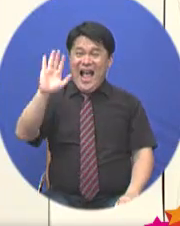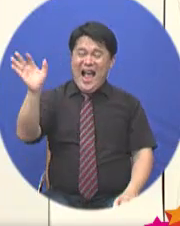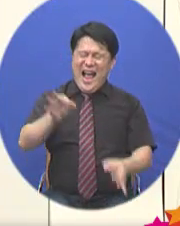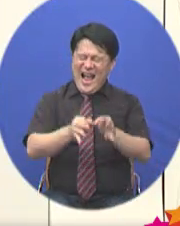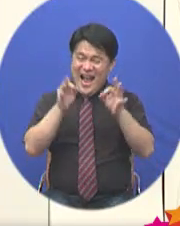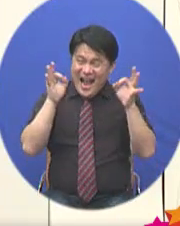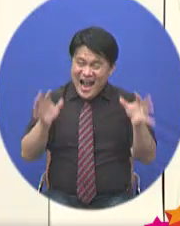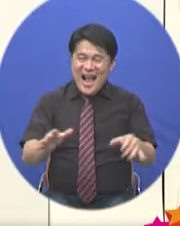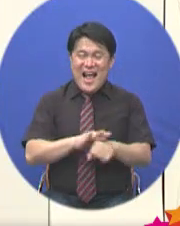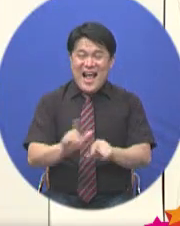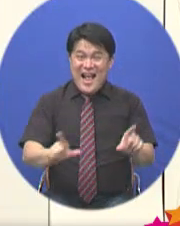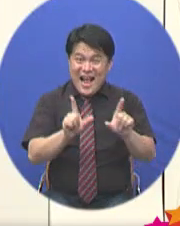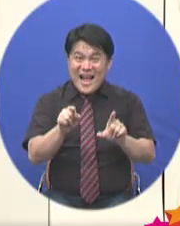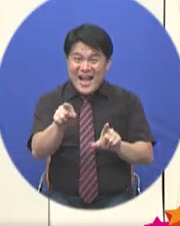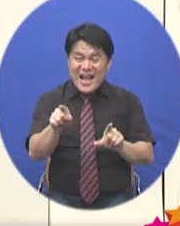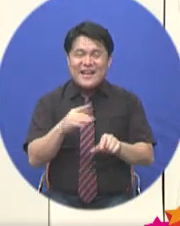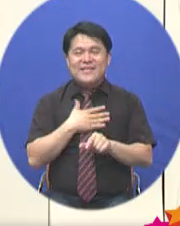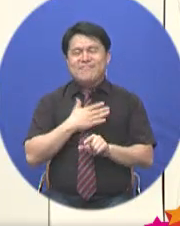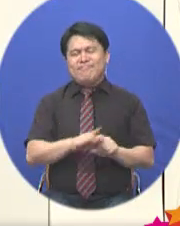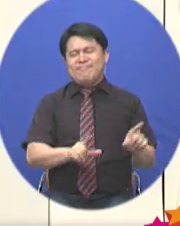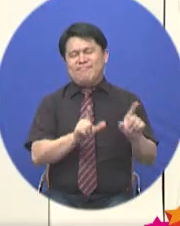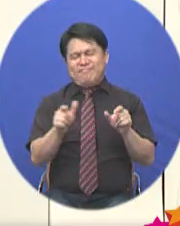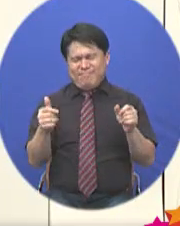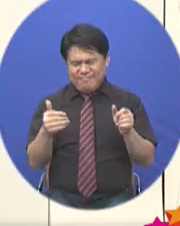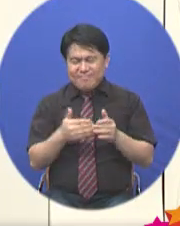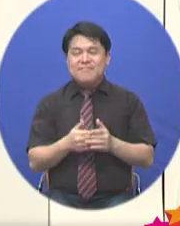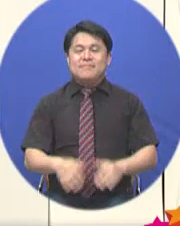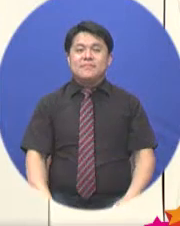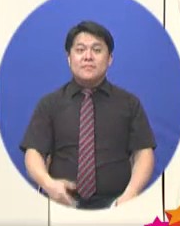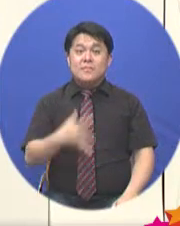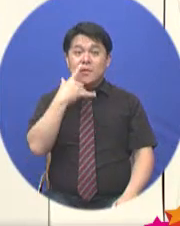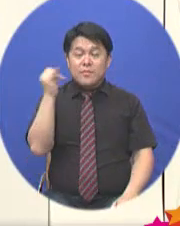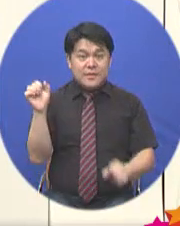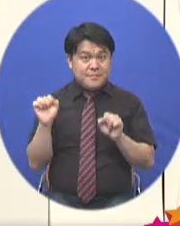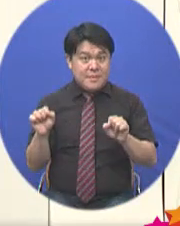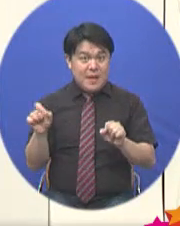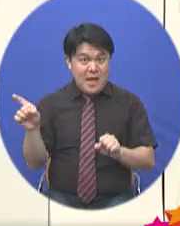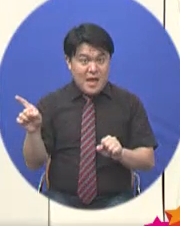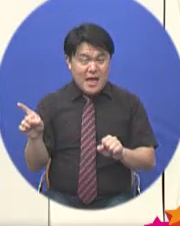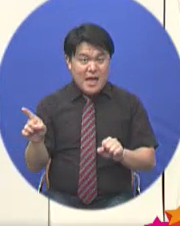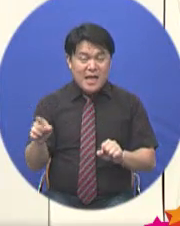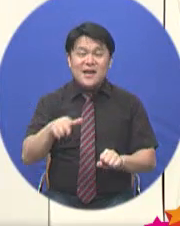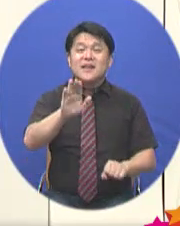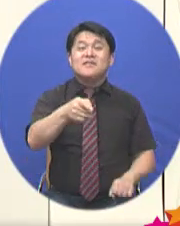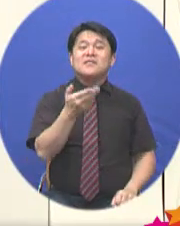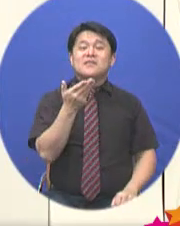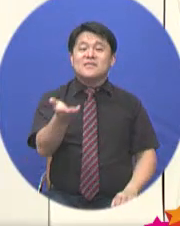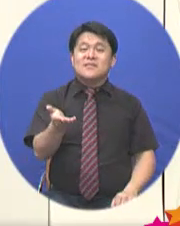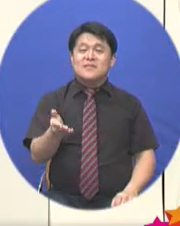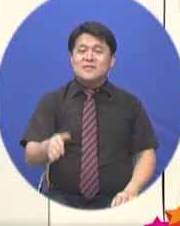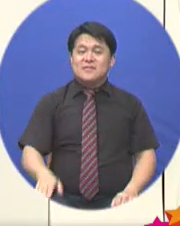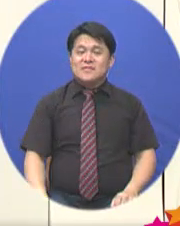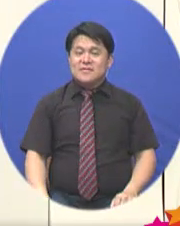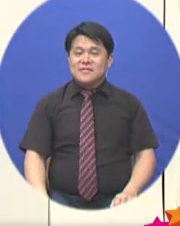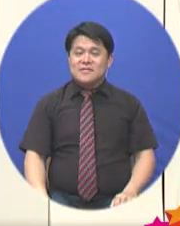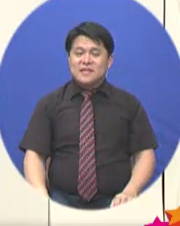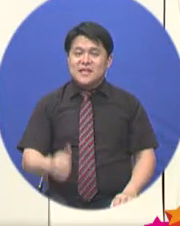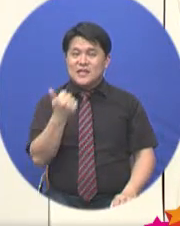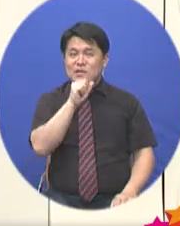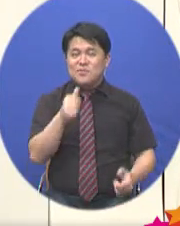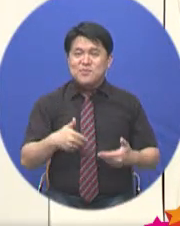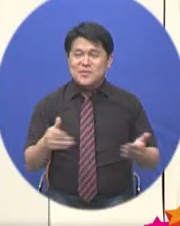안녕하셨어요. 네, 잘 지냈습니다. 네. 아, 네. 어머님도 안녕하시죠? 네네. 네. 최미란 씨는 먼저 그만 이렇게